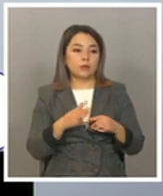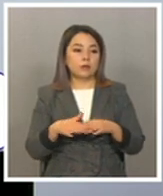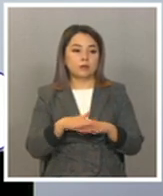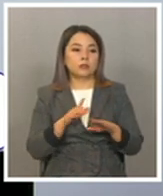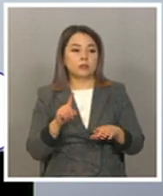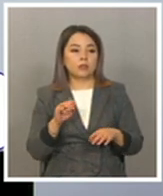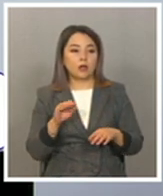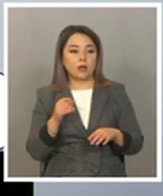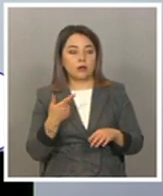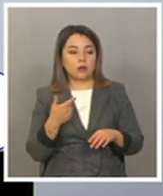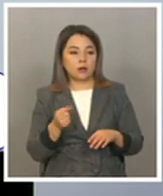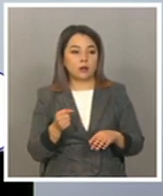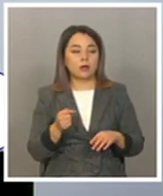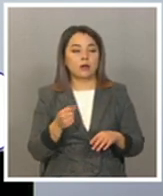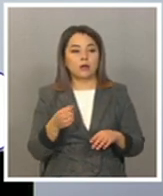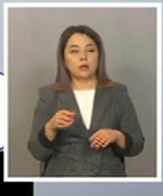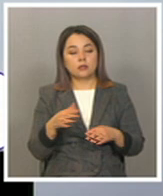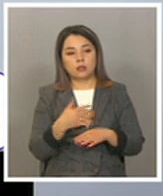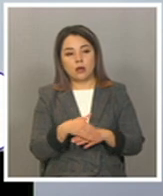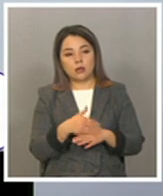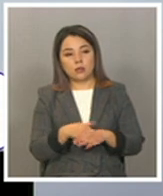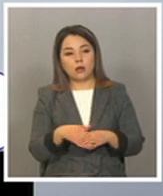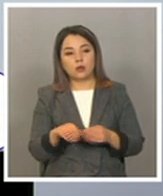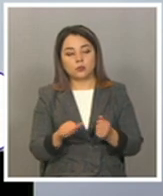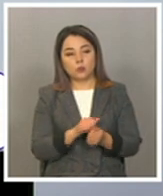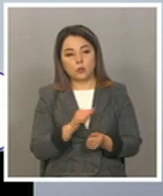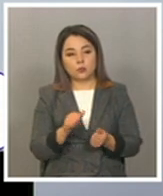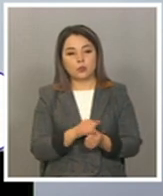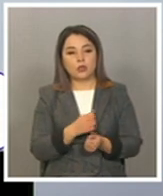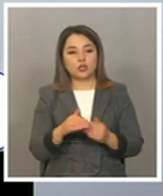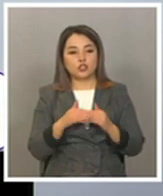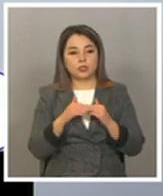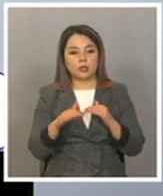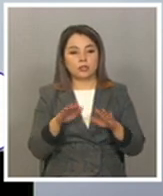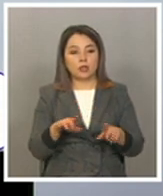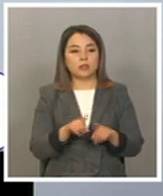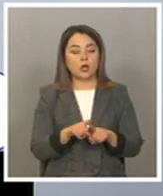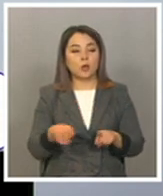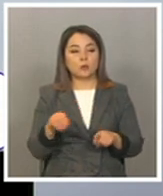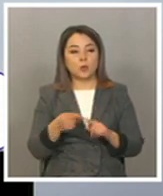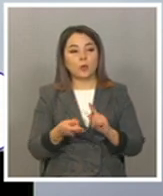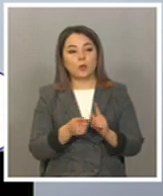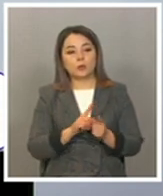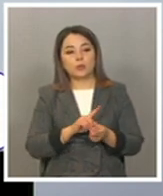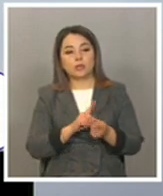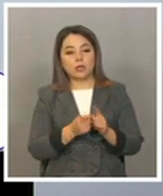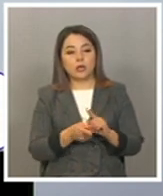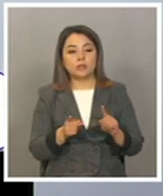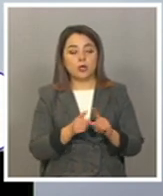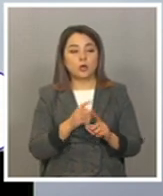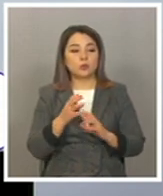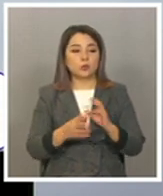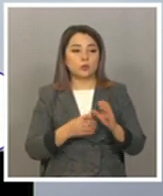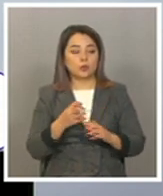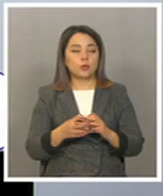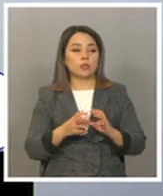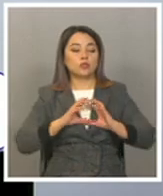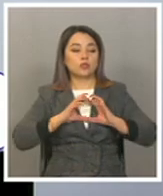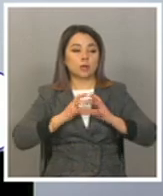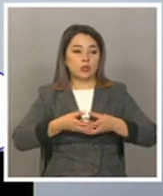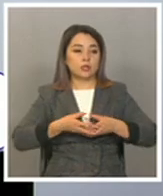зонасы, орманды дала, дала, шөл және шөлейт зоналарына қарай топырақтың өзгеруі ол дүниежүзілік жер